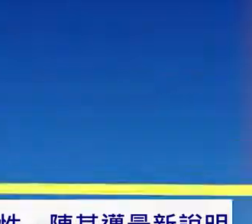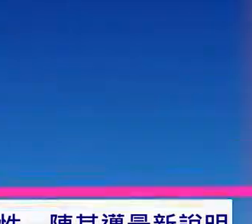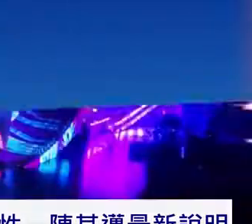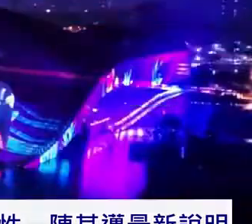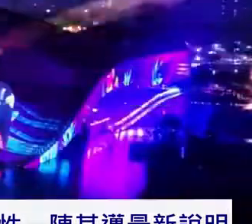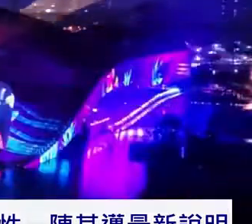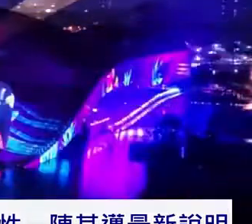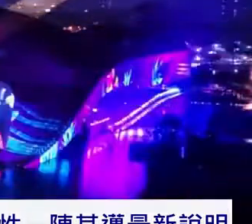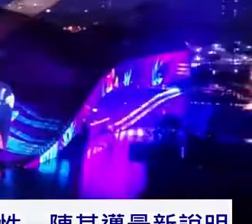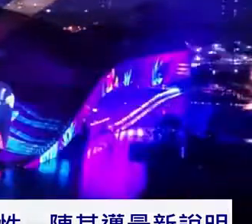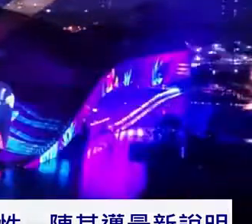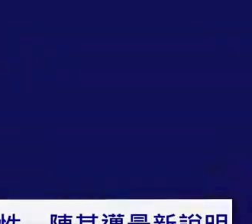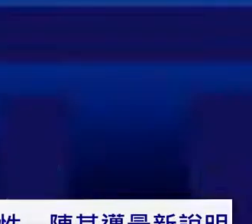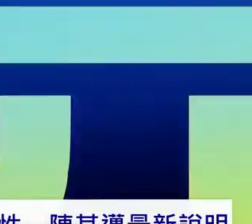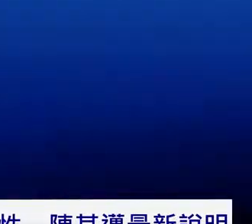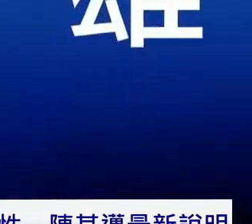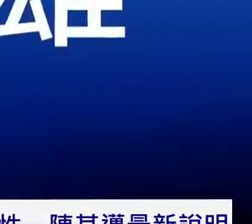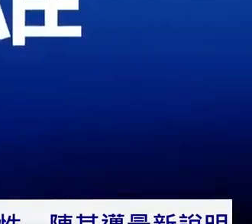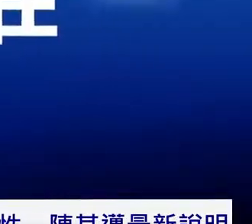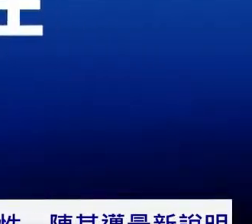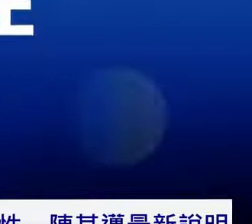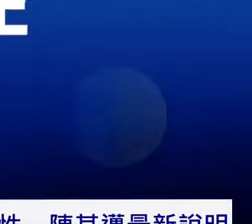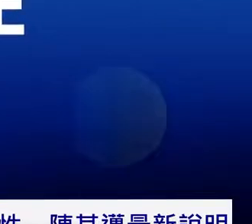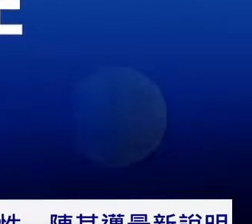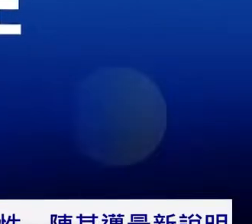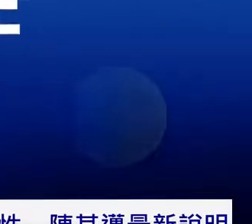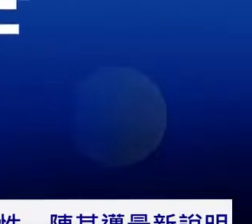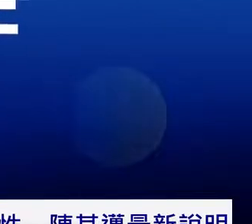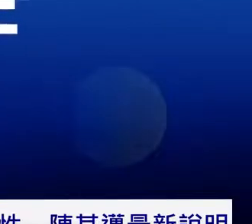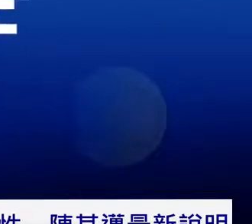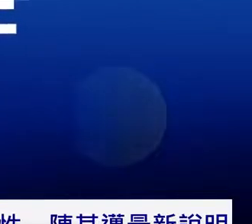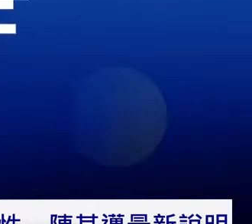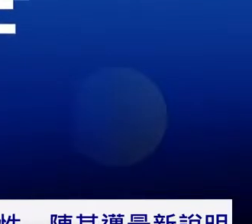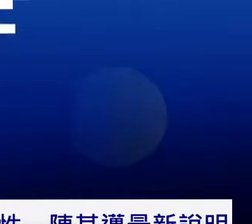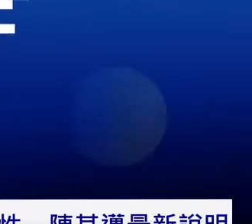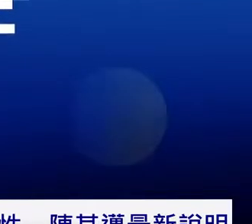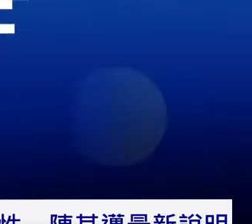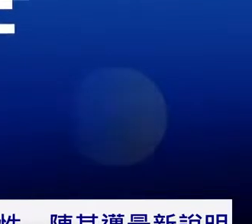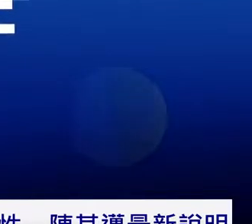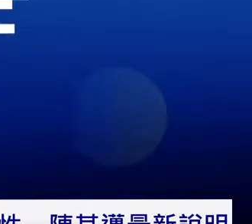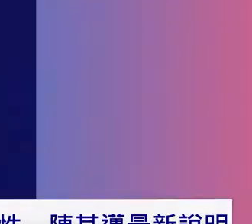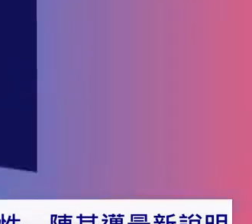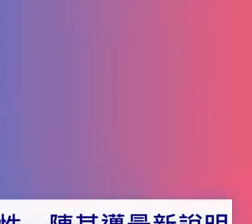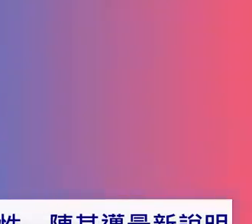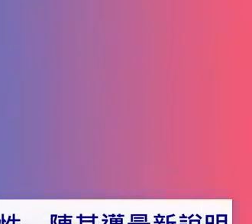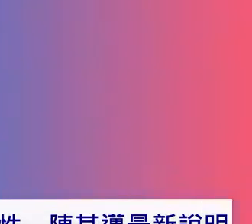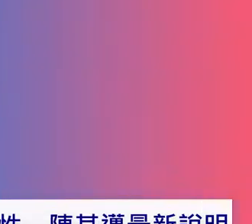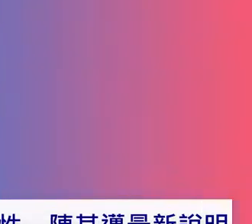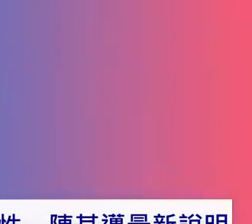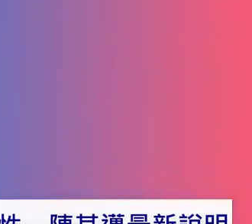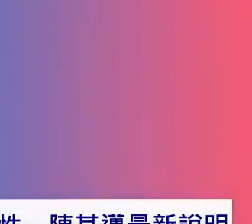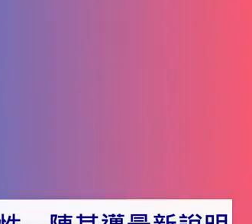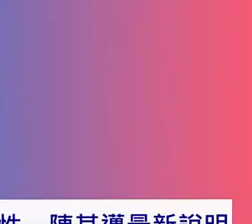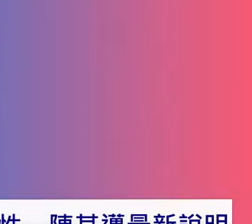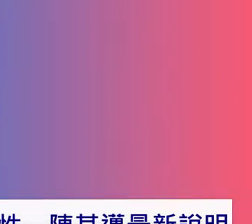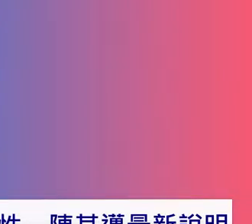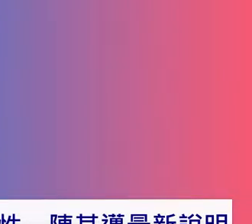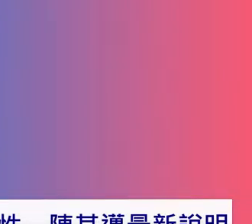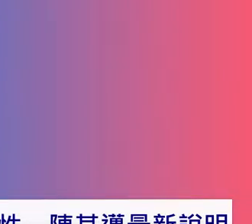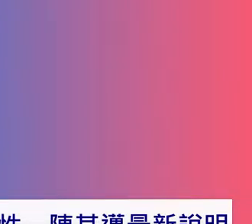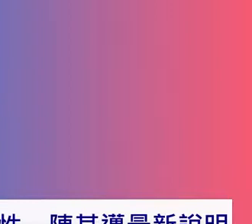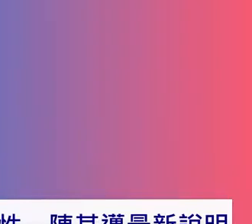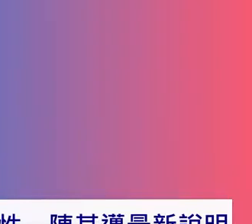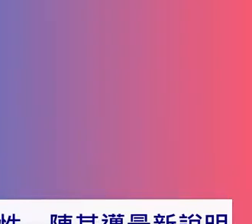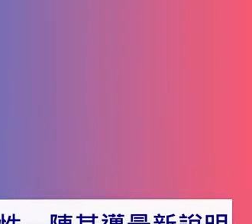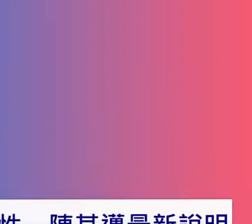及魏武营双主场，近100公顷的展区点亮你对高雄的想象。今年更首创了台湾灯会